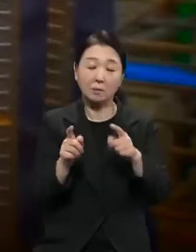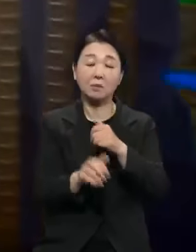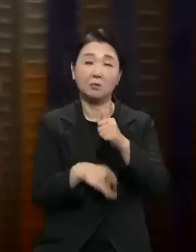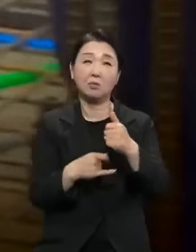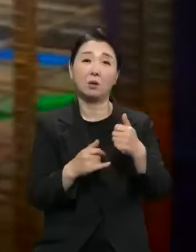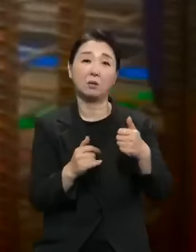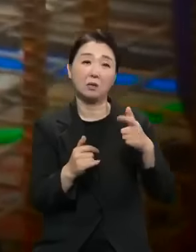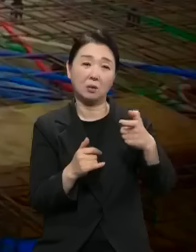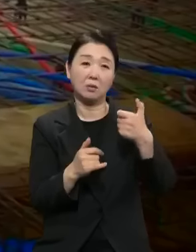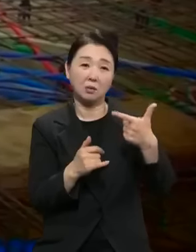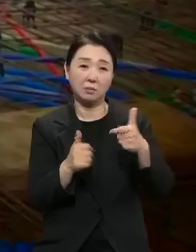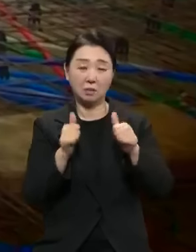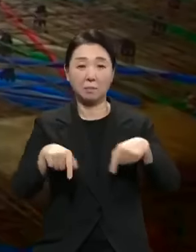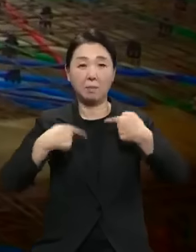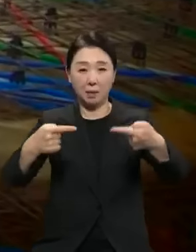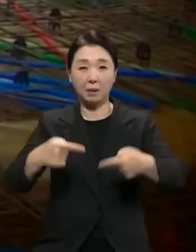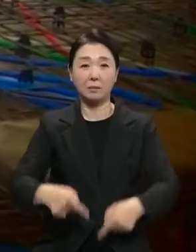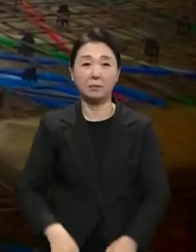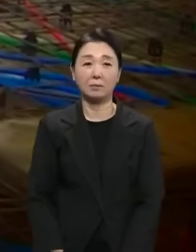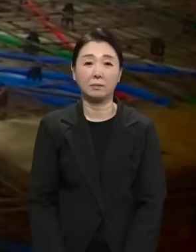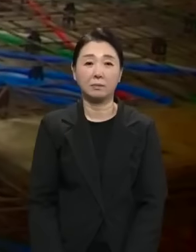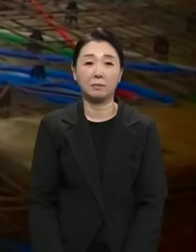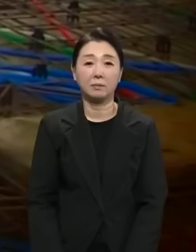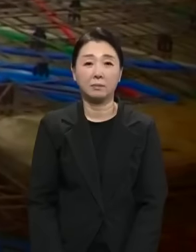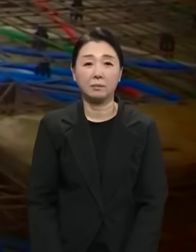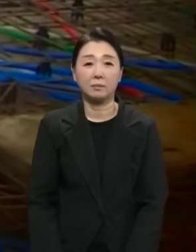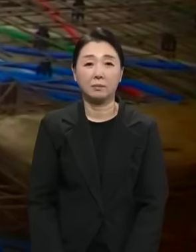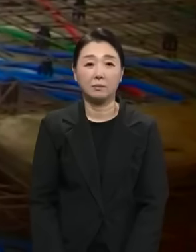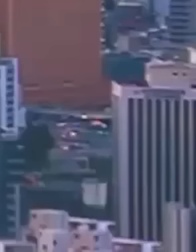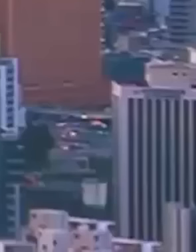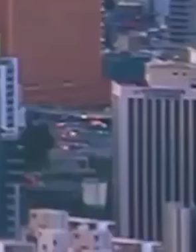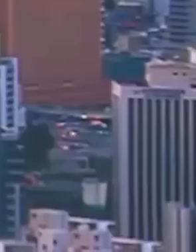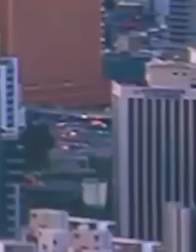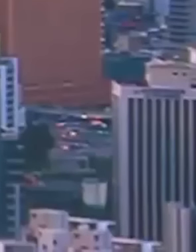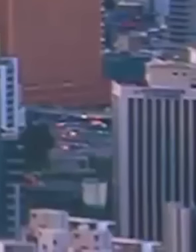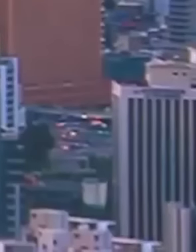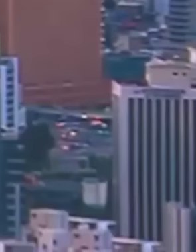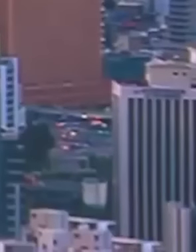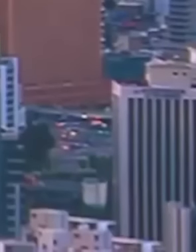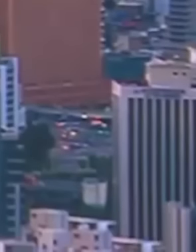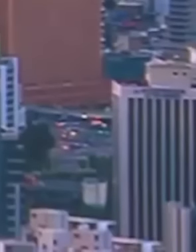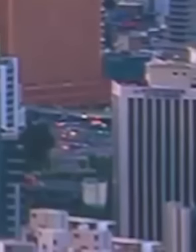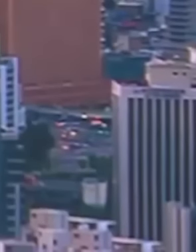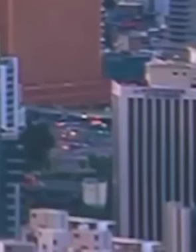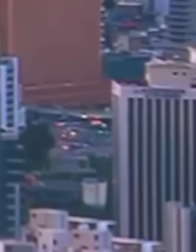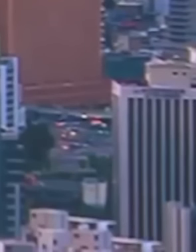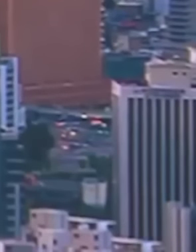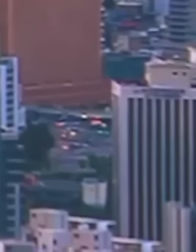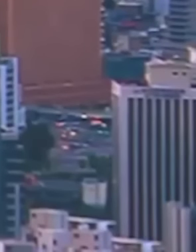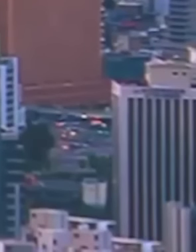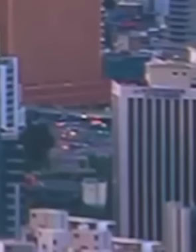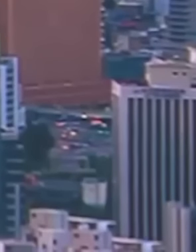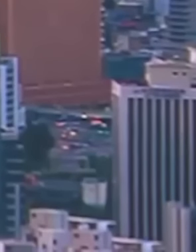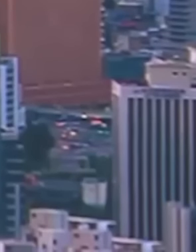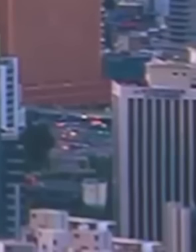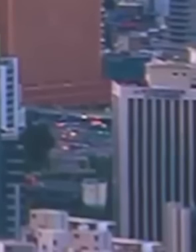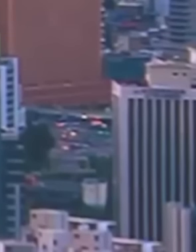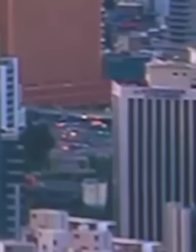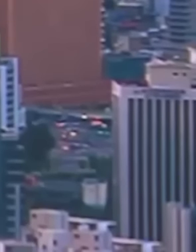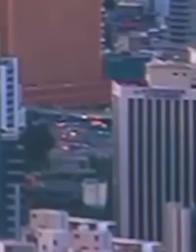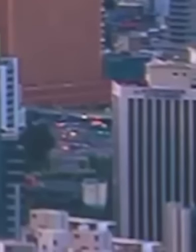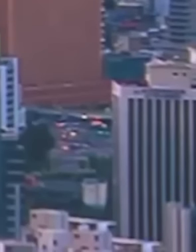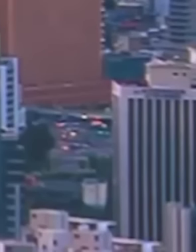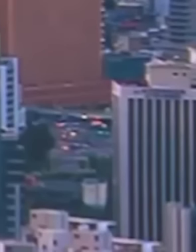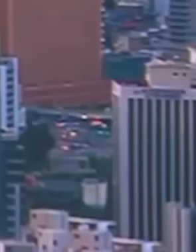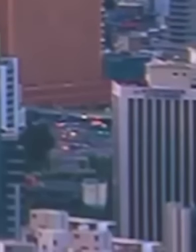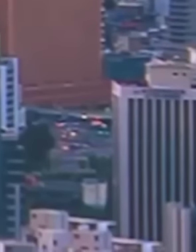재판에 넘겼습니다 JTBC 연지환 이니다 아침앤 행커 정재훈입니다 지금이 기사 가장 먼저